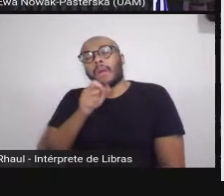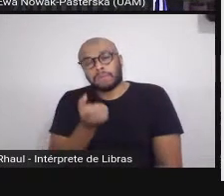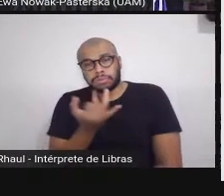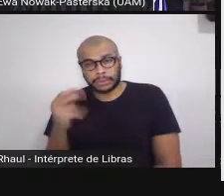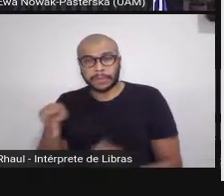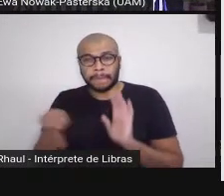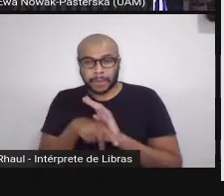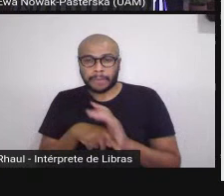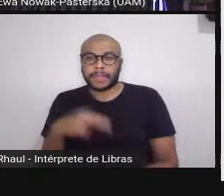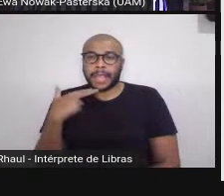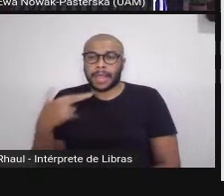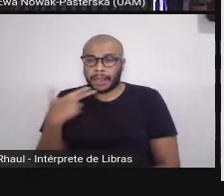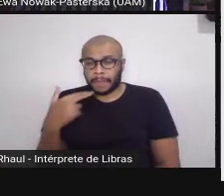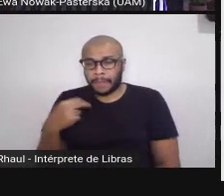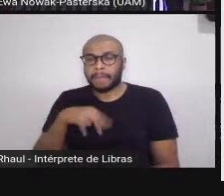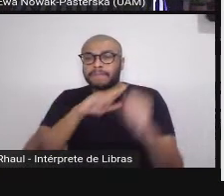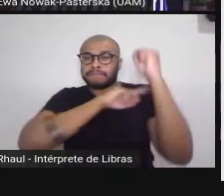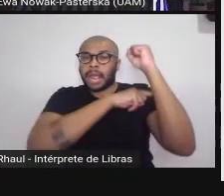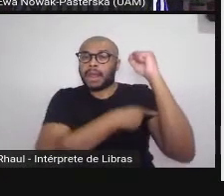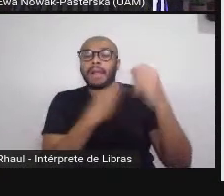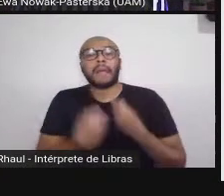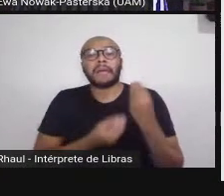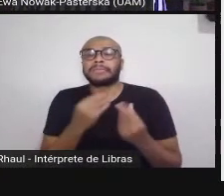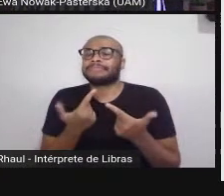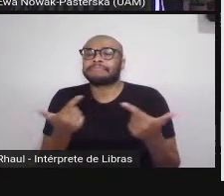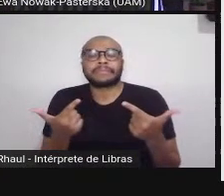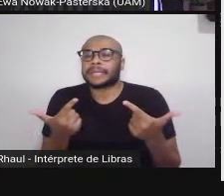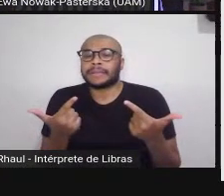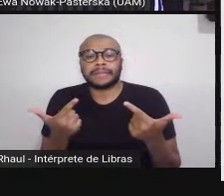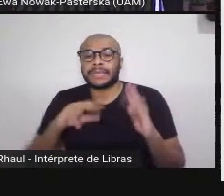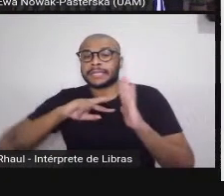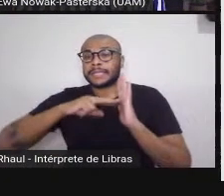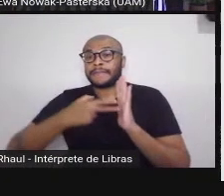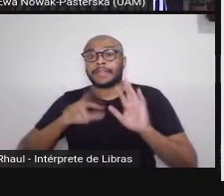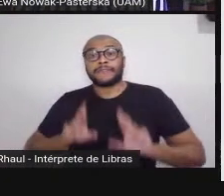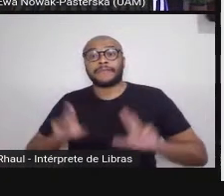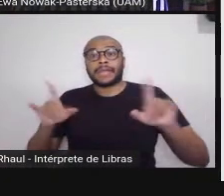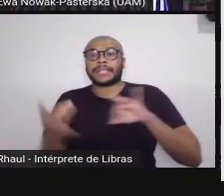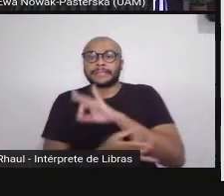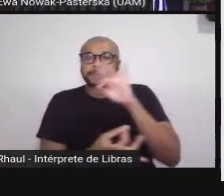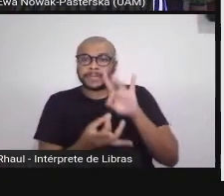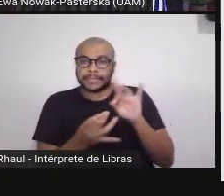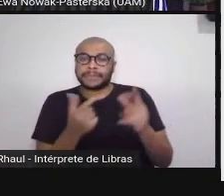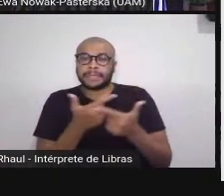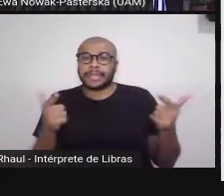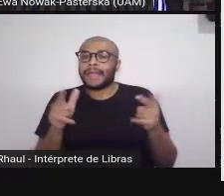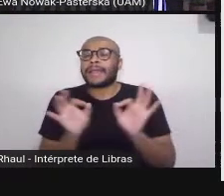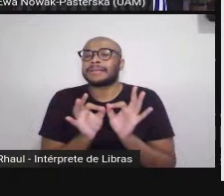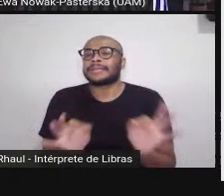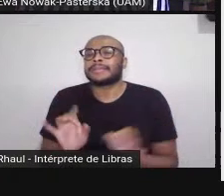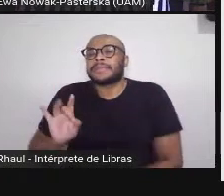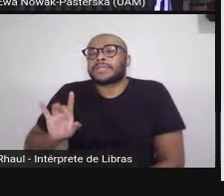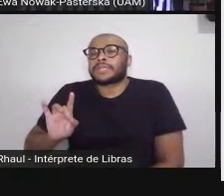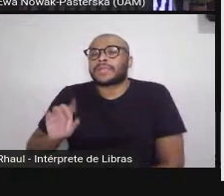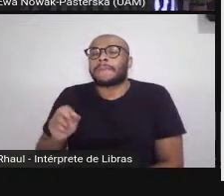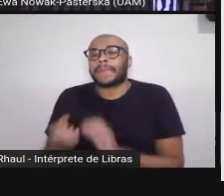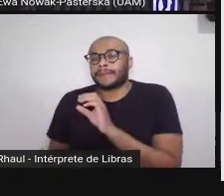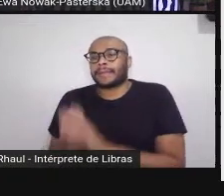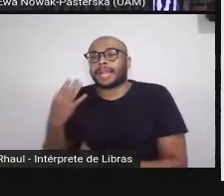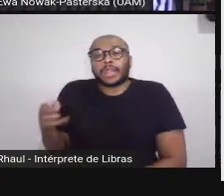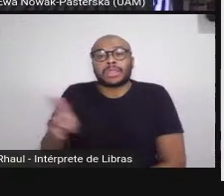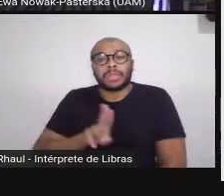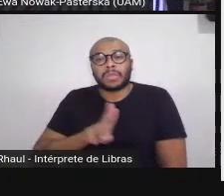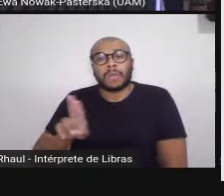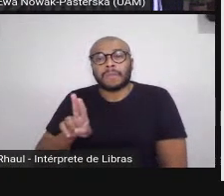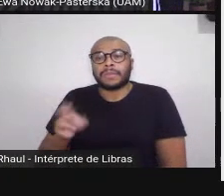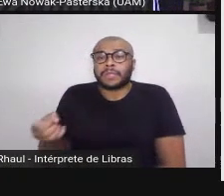a partir de certo momento elas não tinham mais esse significado específico, eram simplesmente usados para criar novos